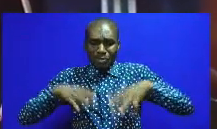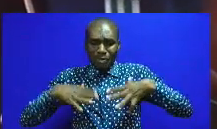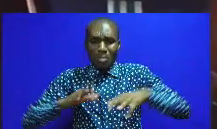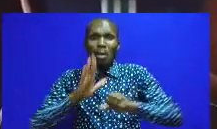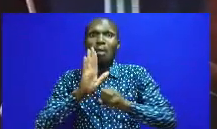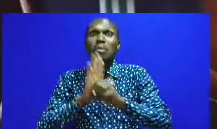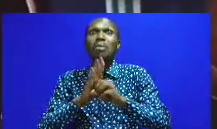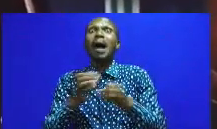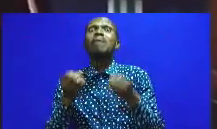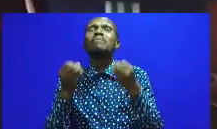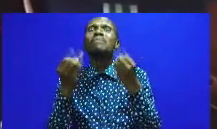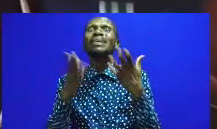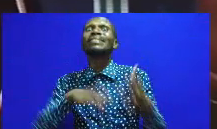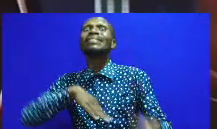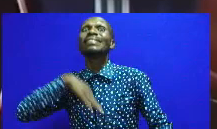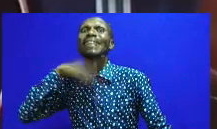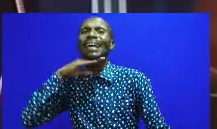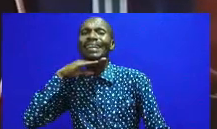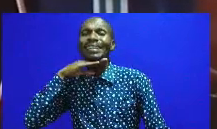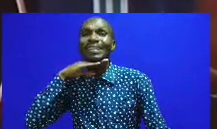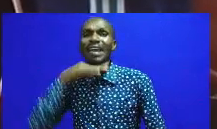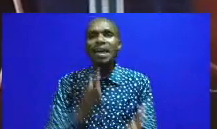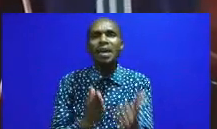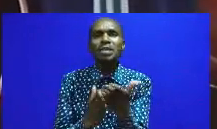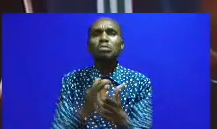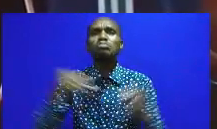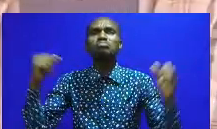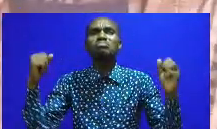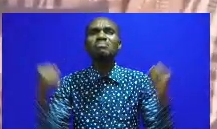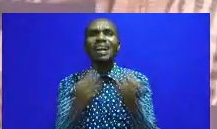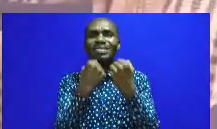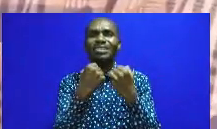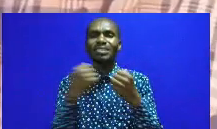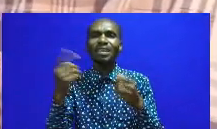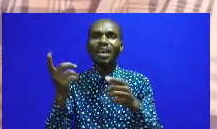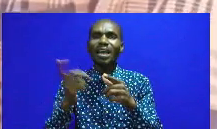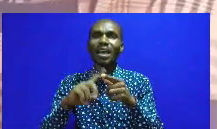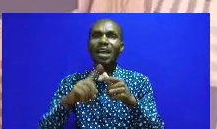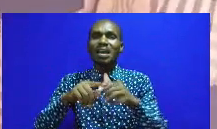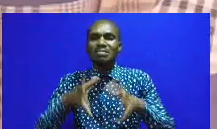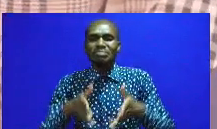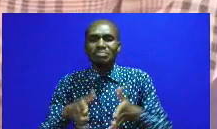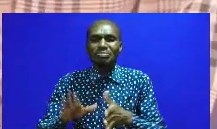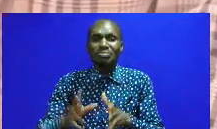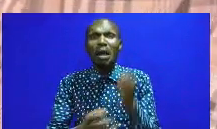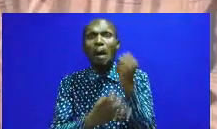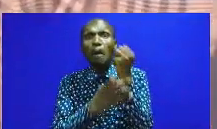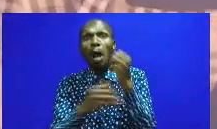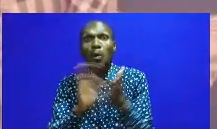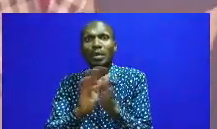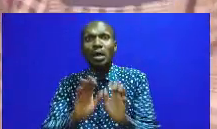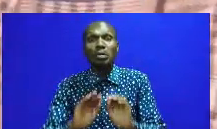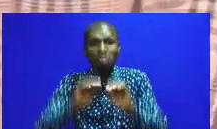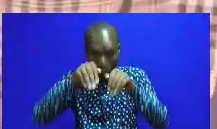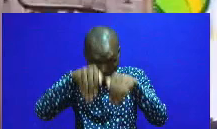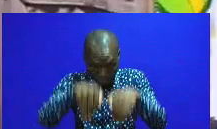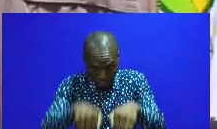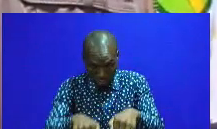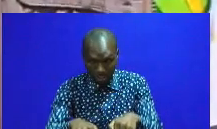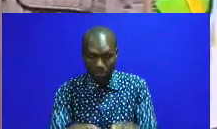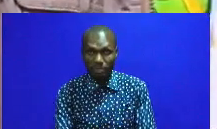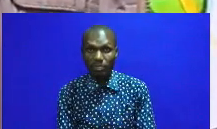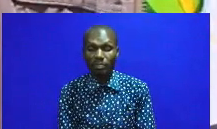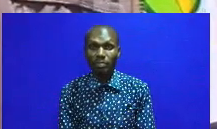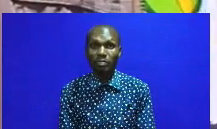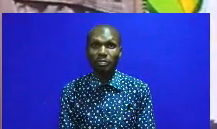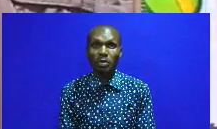bakago sirwa segeka gwetere mbasukano ya para okobe pare yu enene tabwa tichibwo bichi ya para